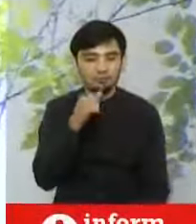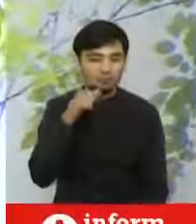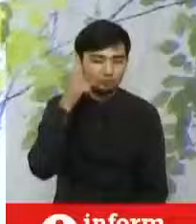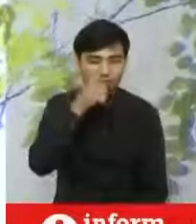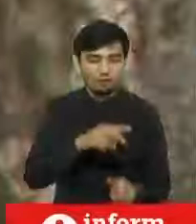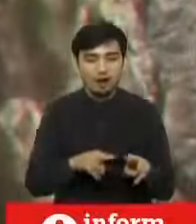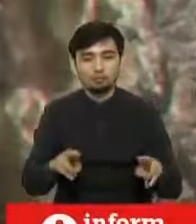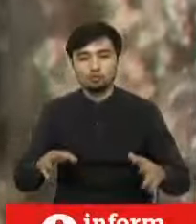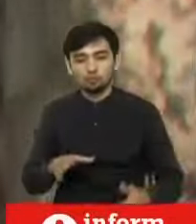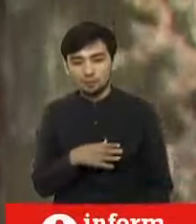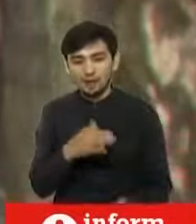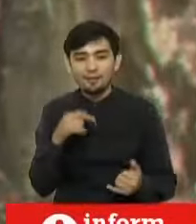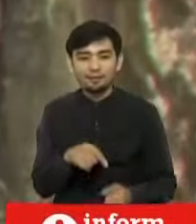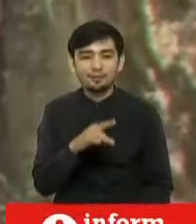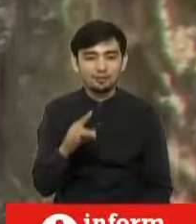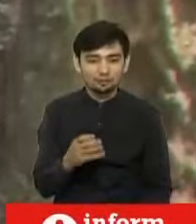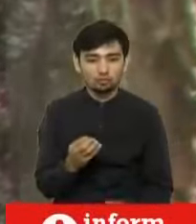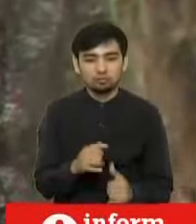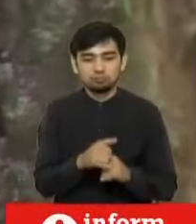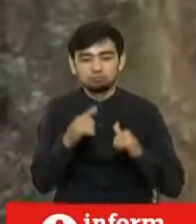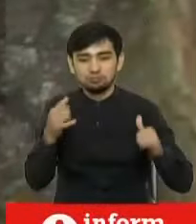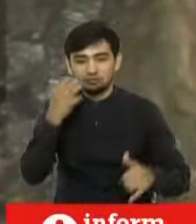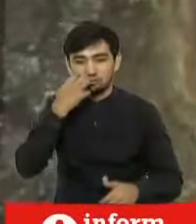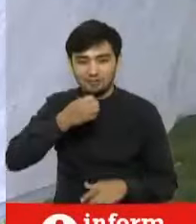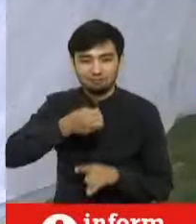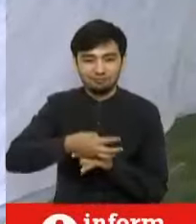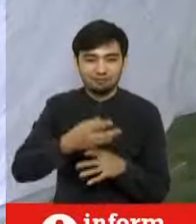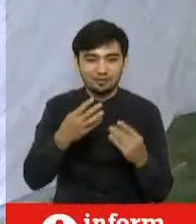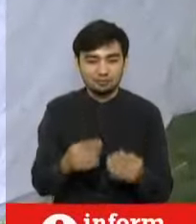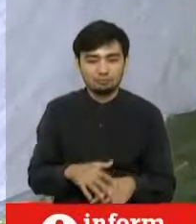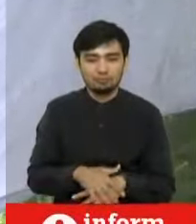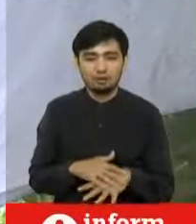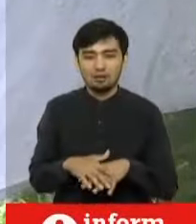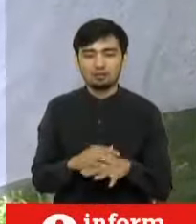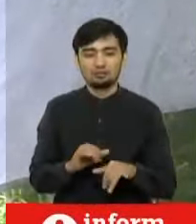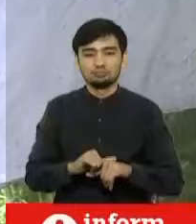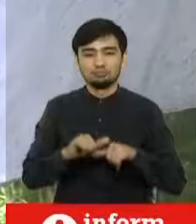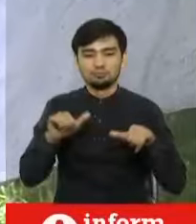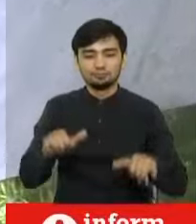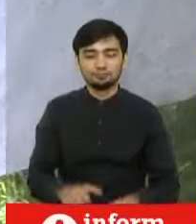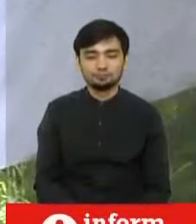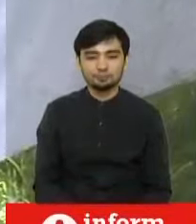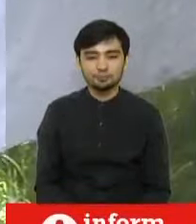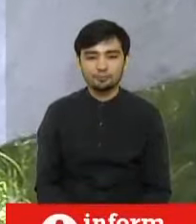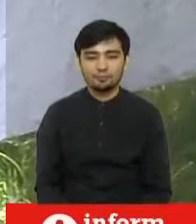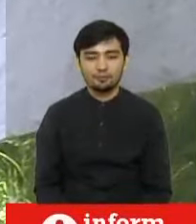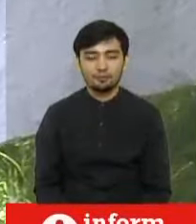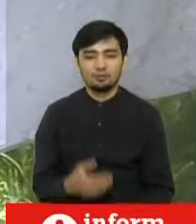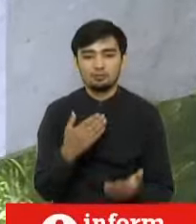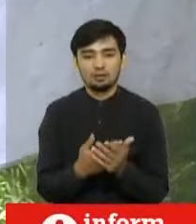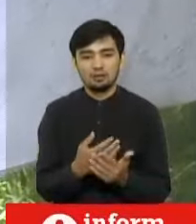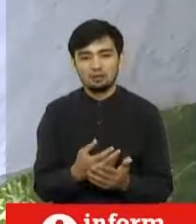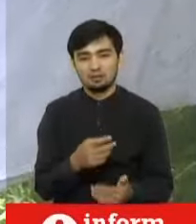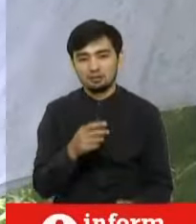этот раз насекомые активизировались с наступлением жарких дней. Они нас одолели буквально вот несколько